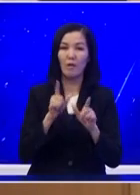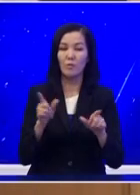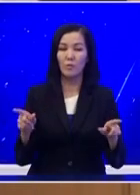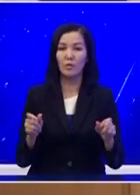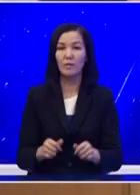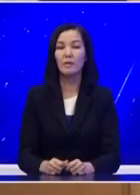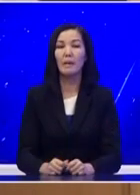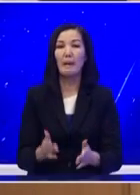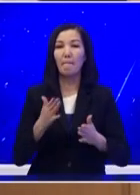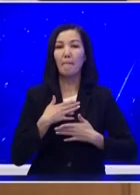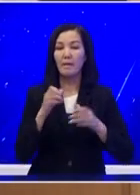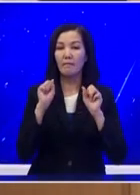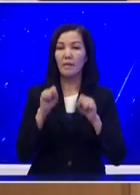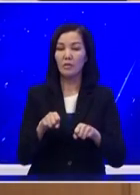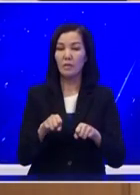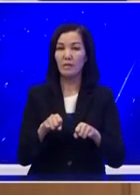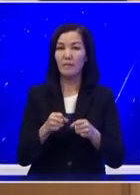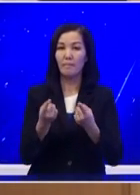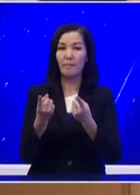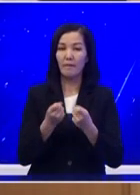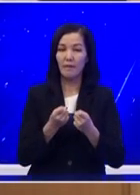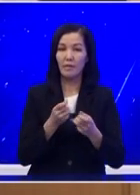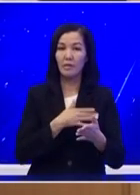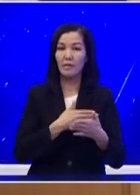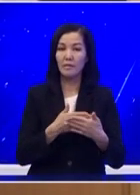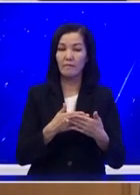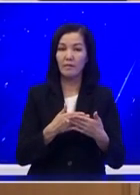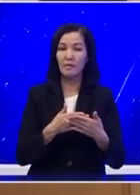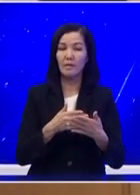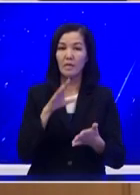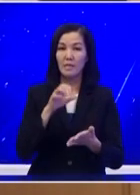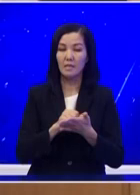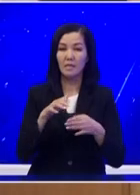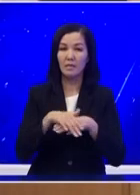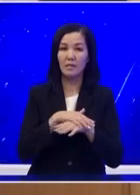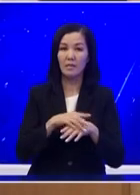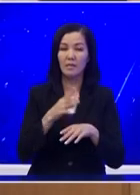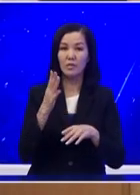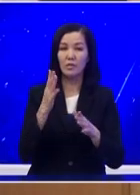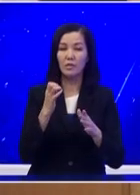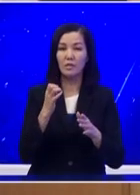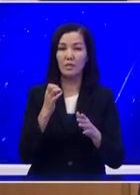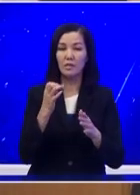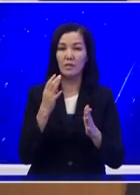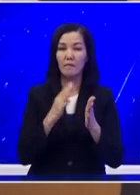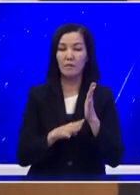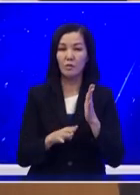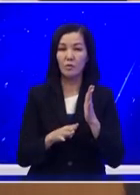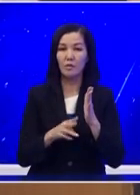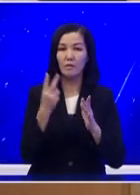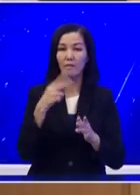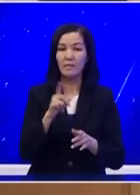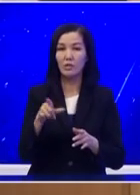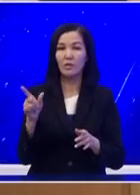должны привлечь в активные меры содействия занятости 1924 человека. На сегодняшний день по итогам